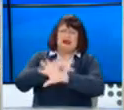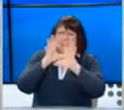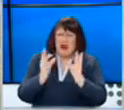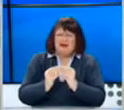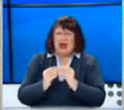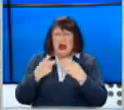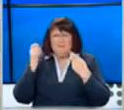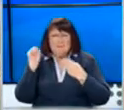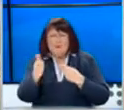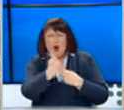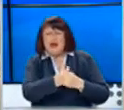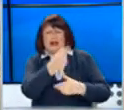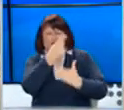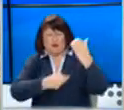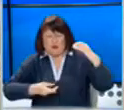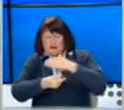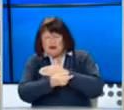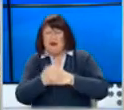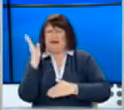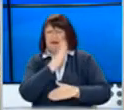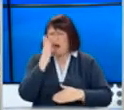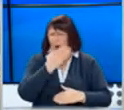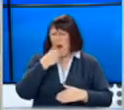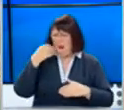Λοιπόν, ούτε εικόνες εξευτελισμού που